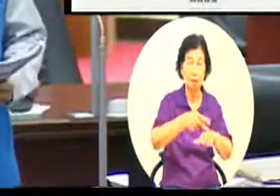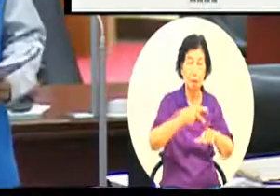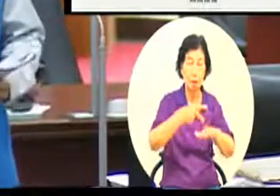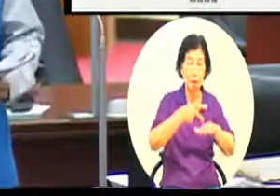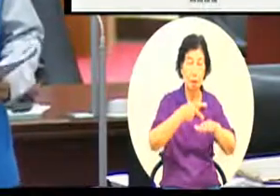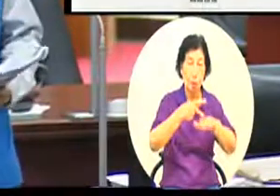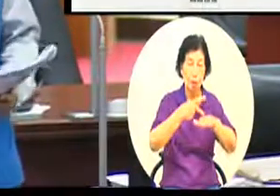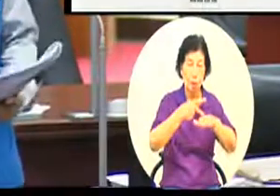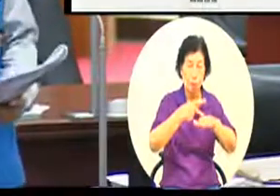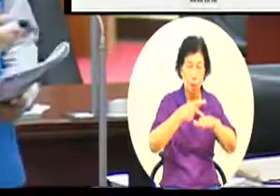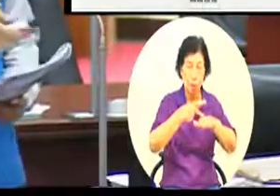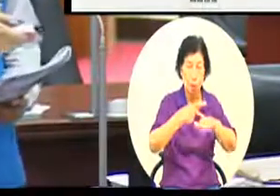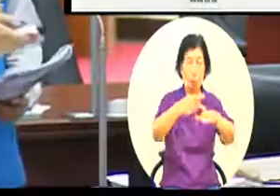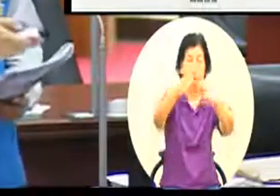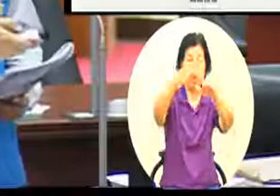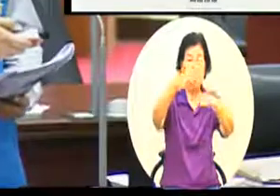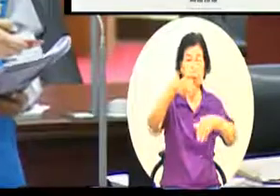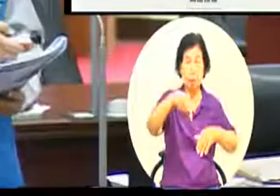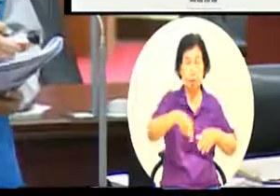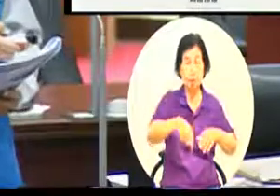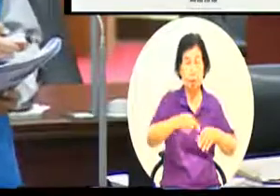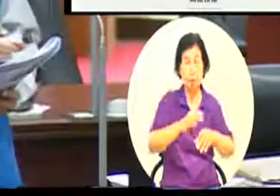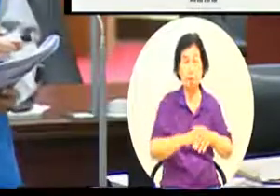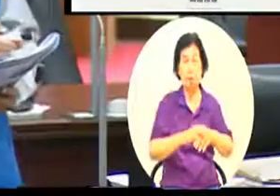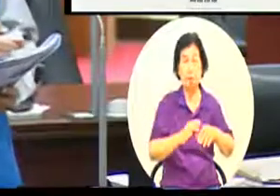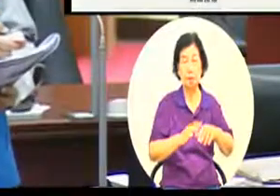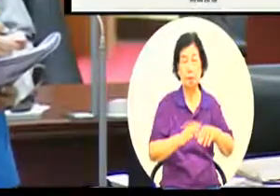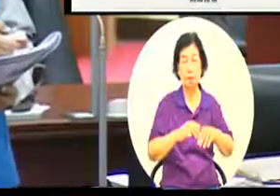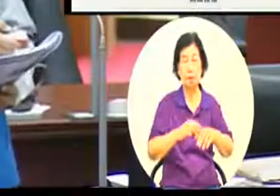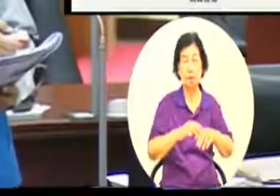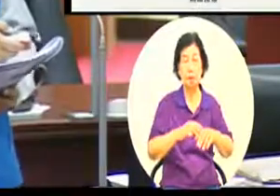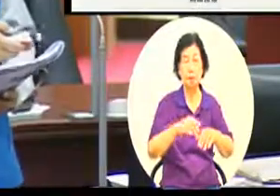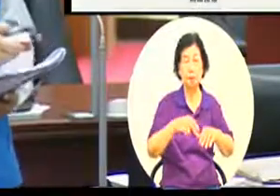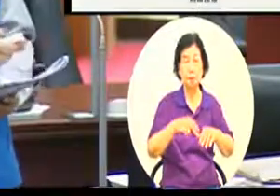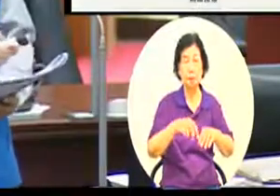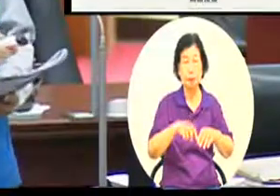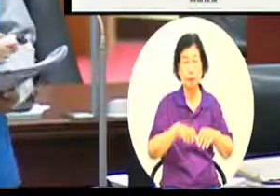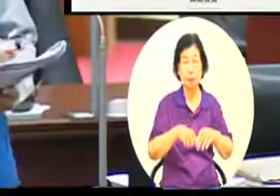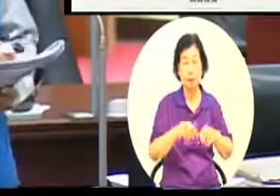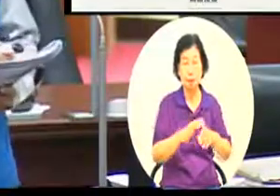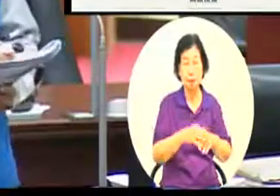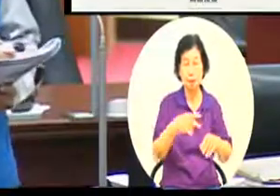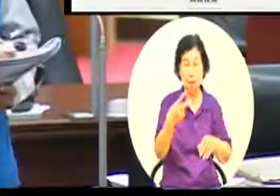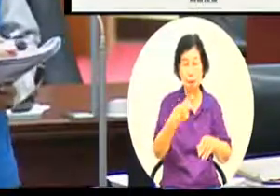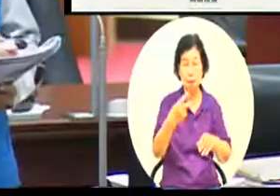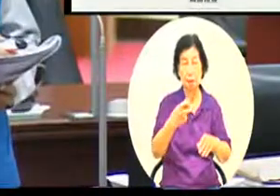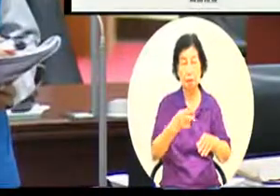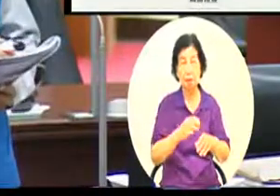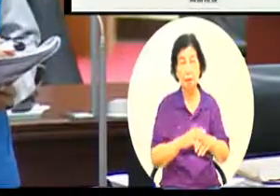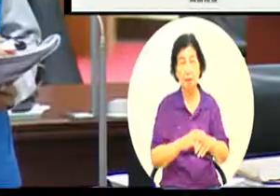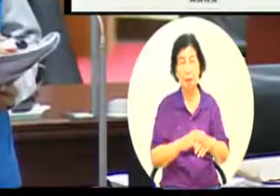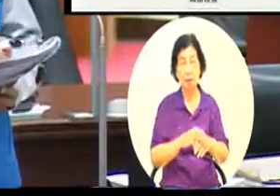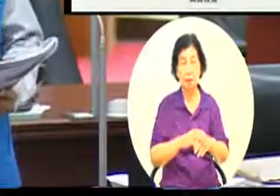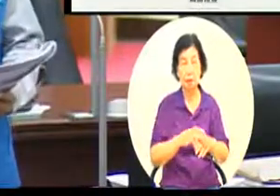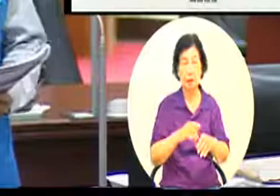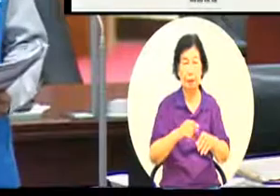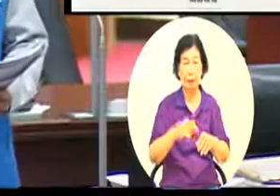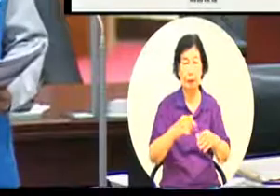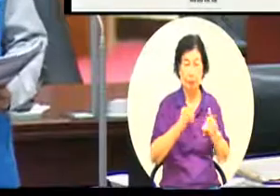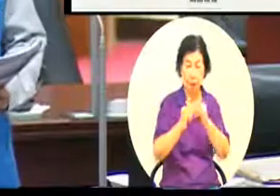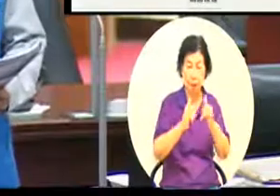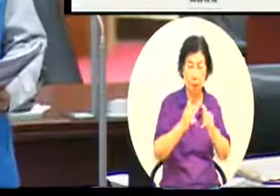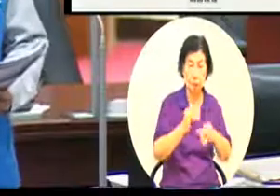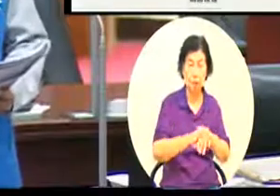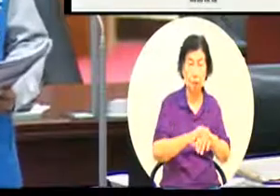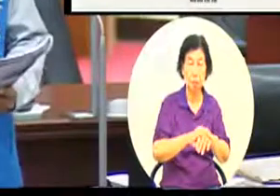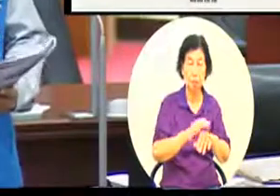运还以来有2次民众的一个跳轨撞车的一个事件一次还